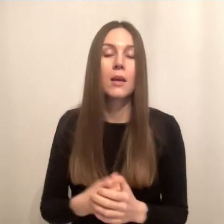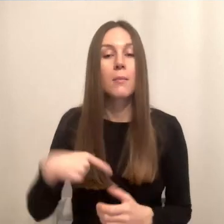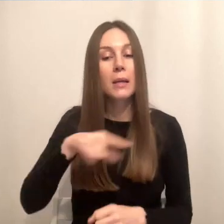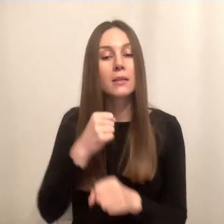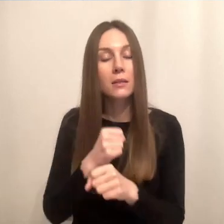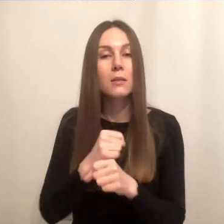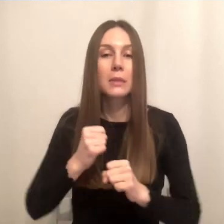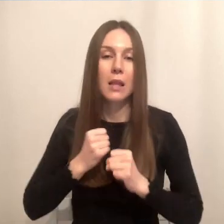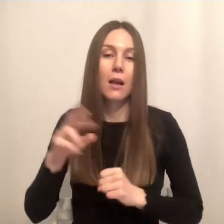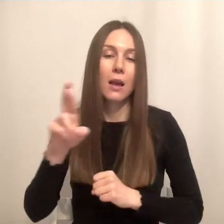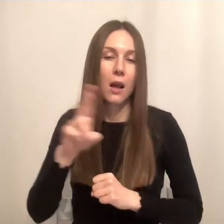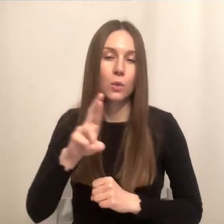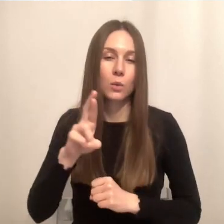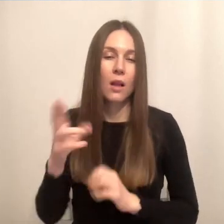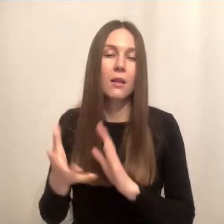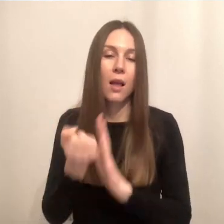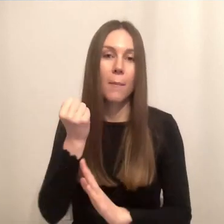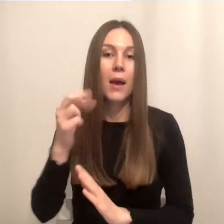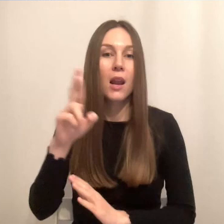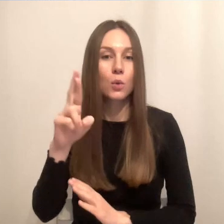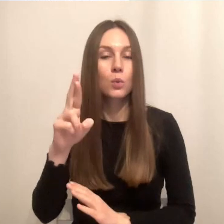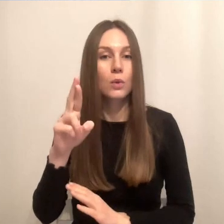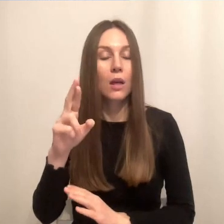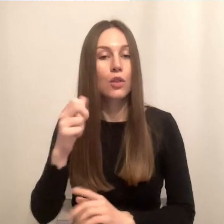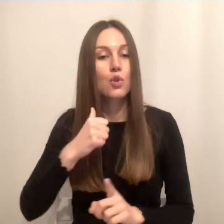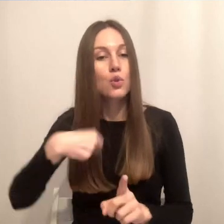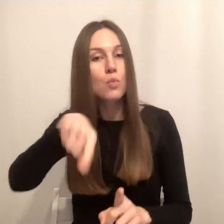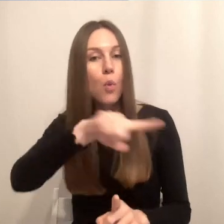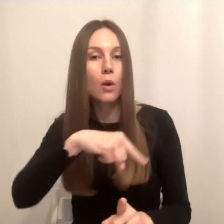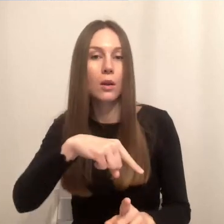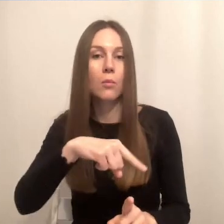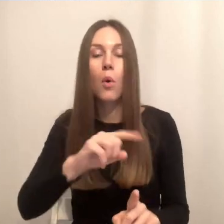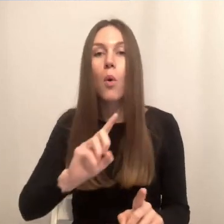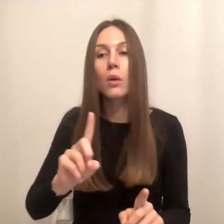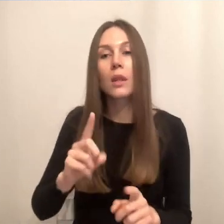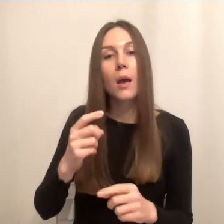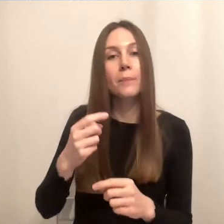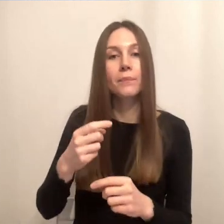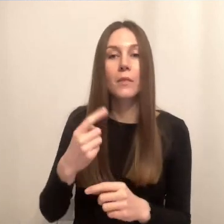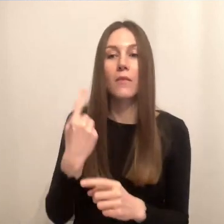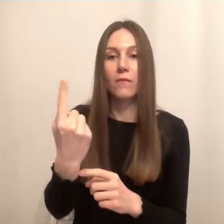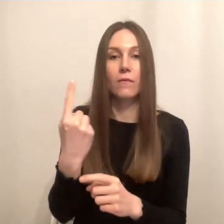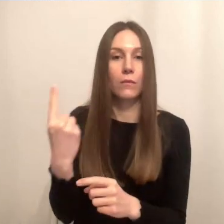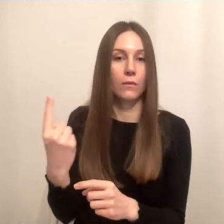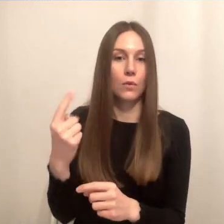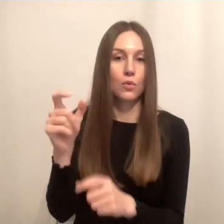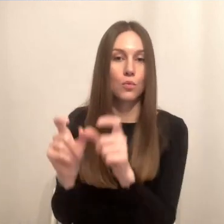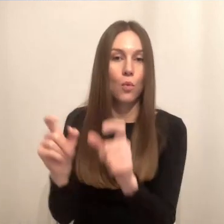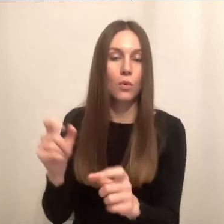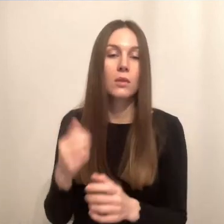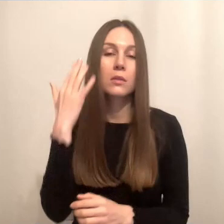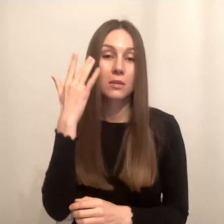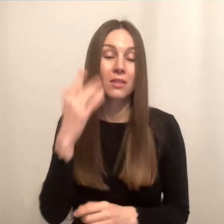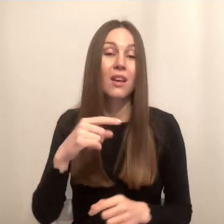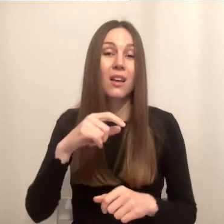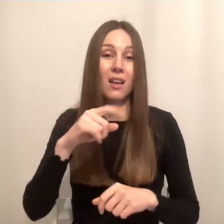rezultato. Rezultato žmonėms, o ne kažkokiems atskiriems privatiems asmenims. Ir manau, kad per tą laiką mes daug ką